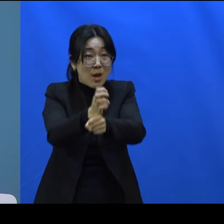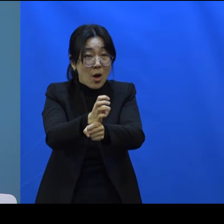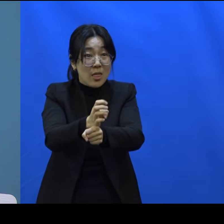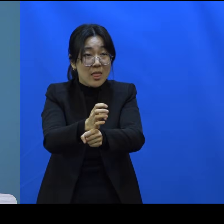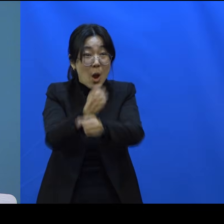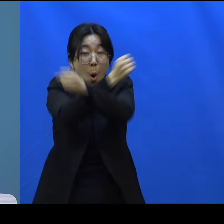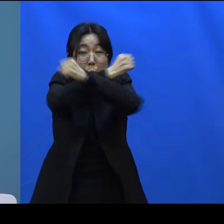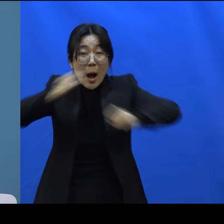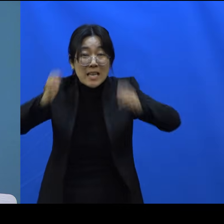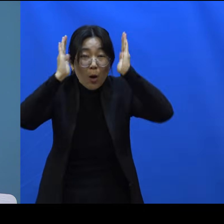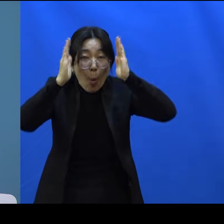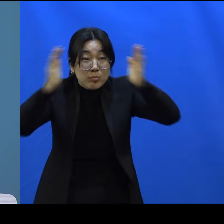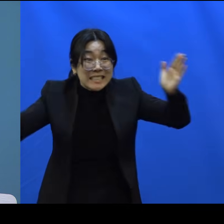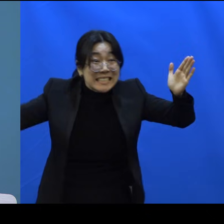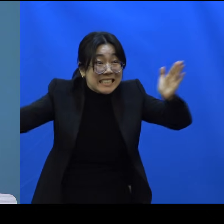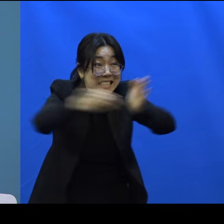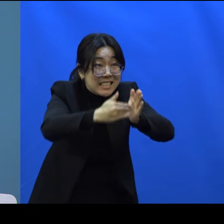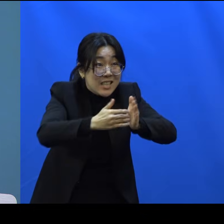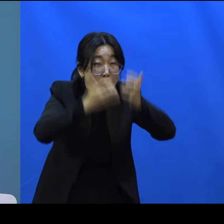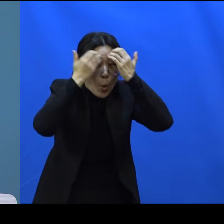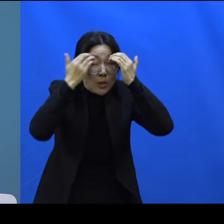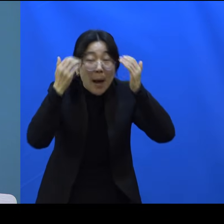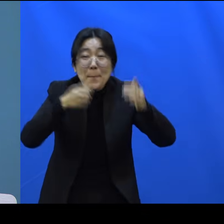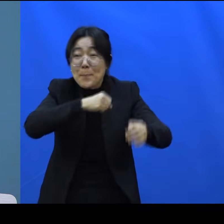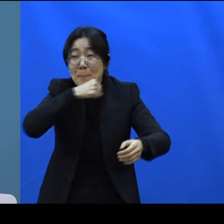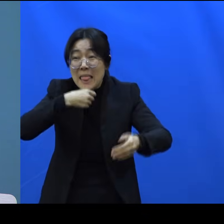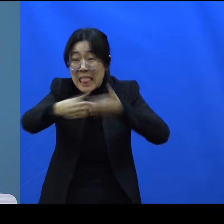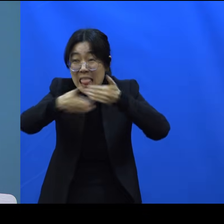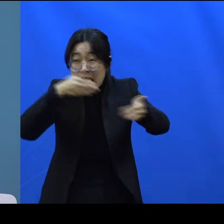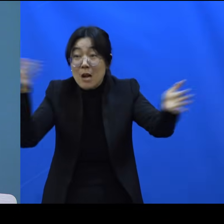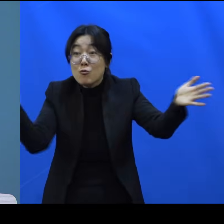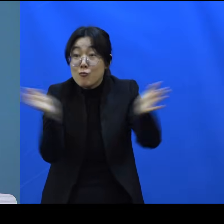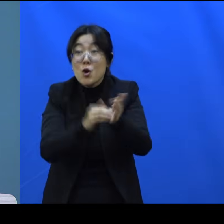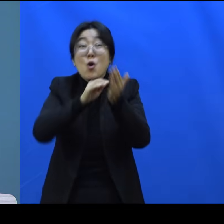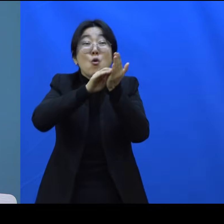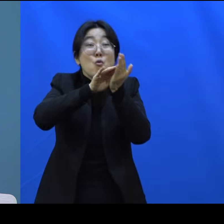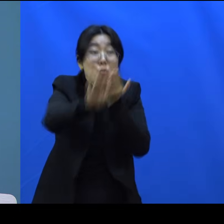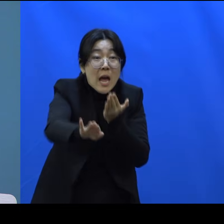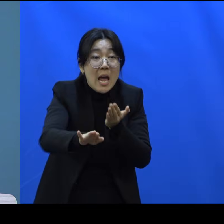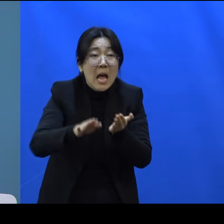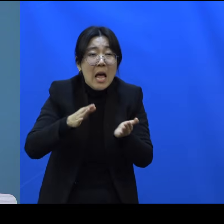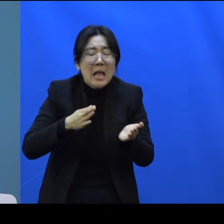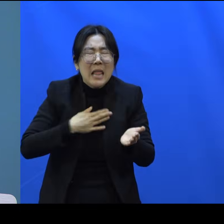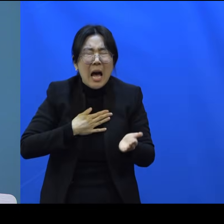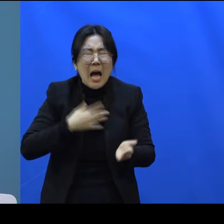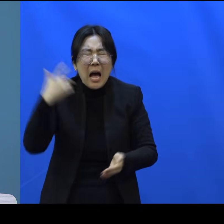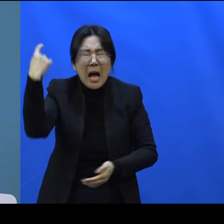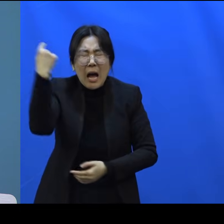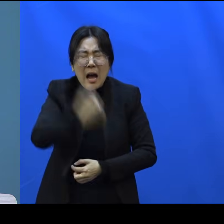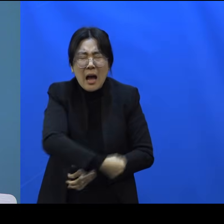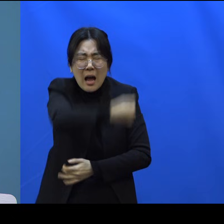수업이 끝나니까 이 모세가 완전히 주제 파괴된